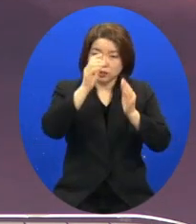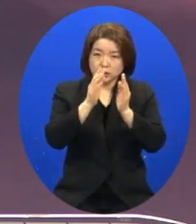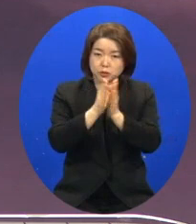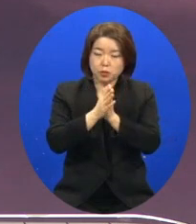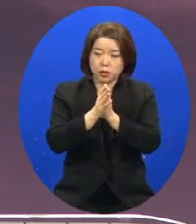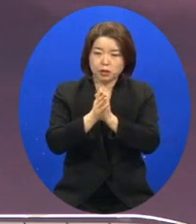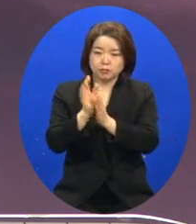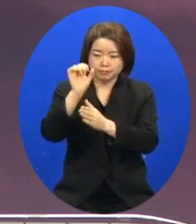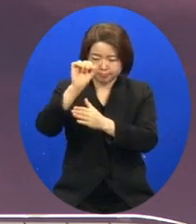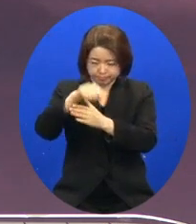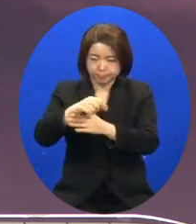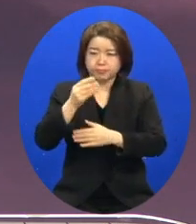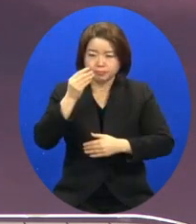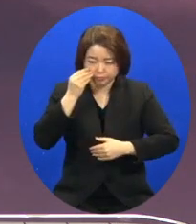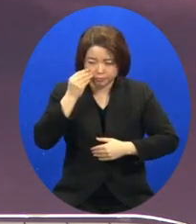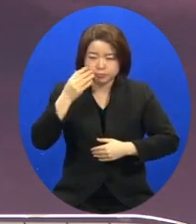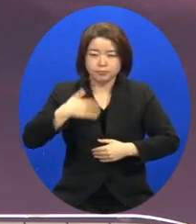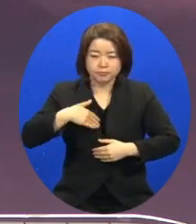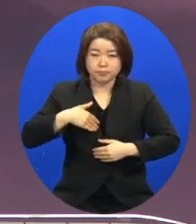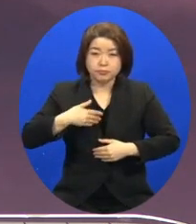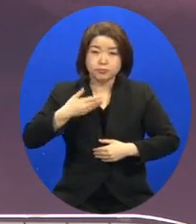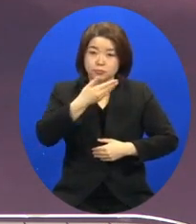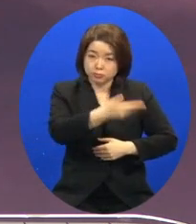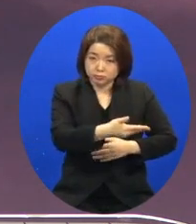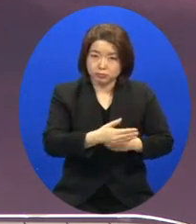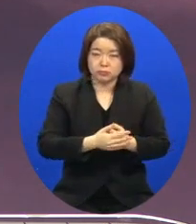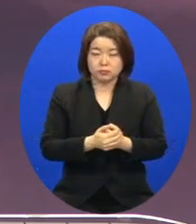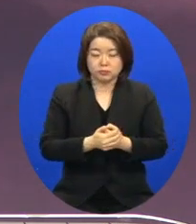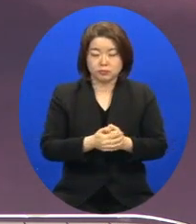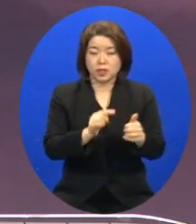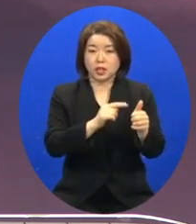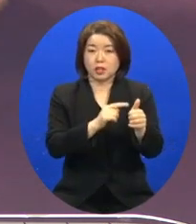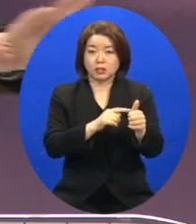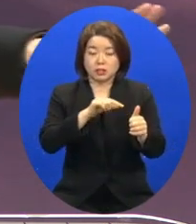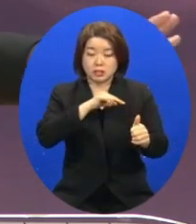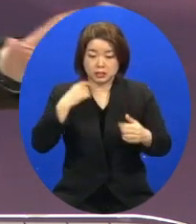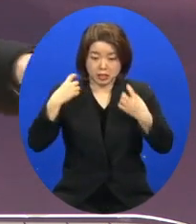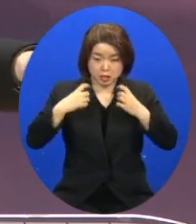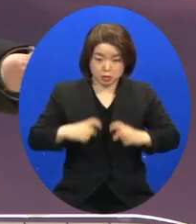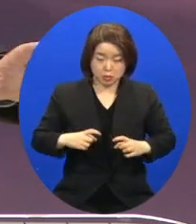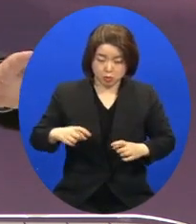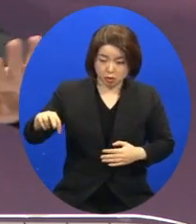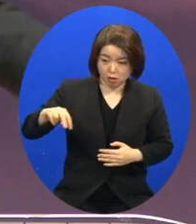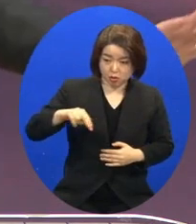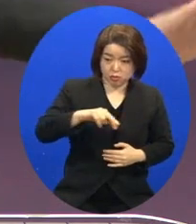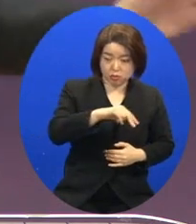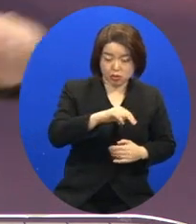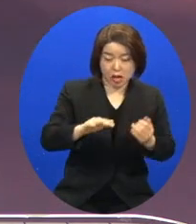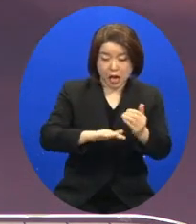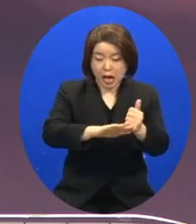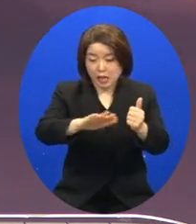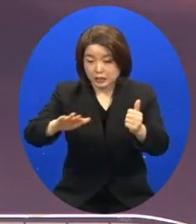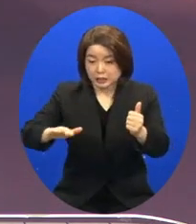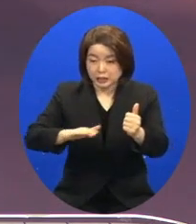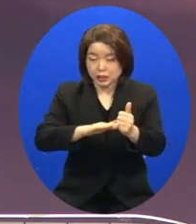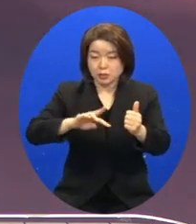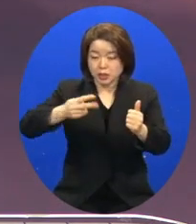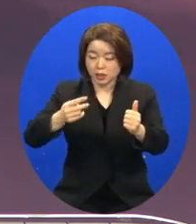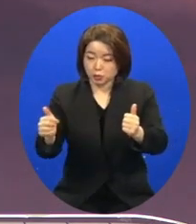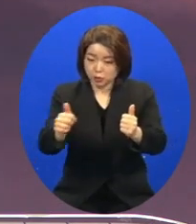용납이 되었습니다. 그 다음부터 넌지우스 수도사가 지나가는 길에 그 그림자가 닿는 사람들은 다